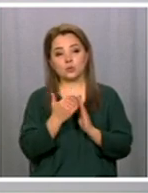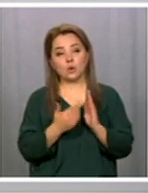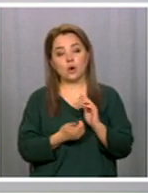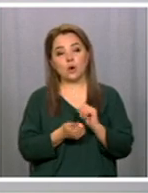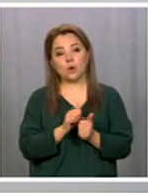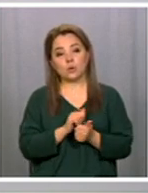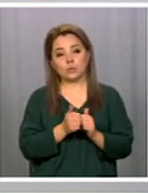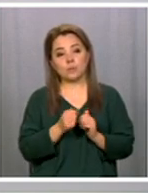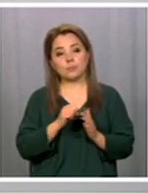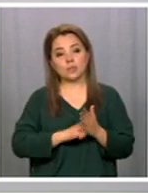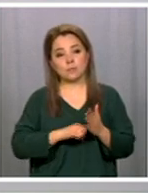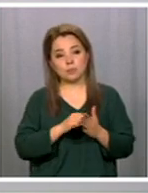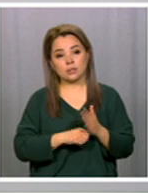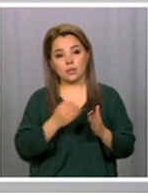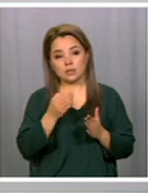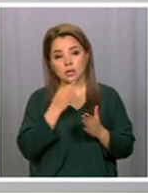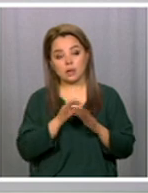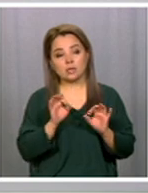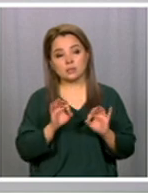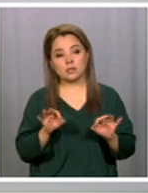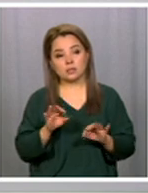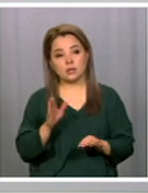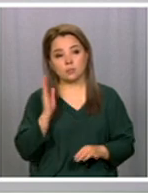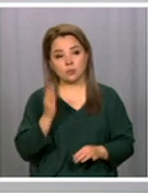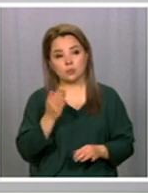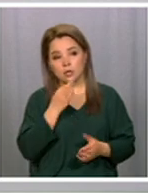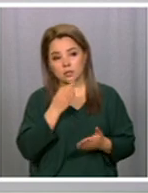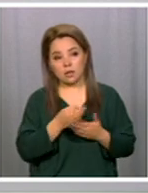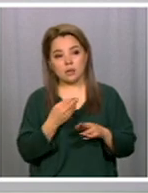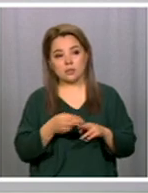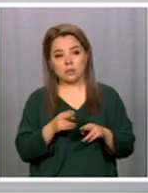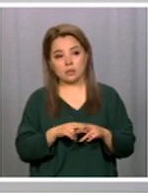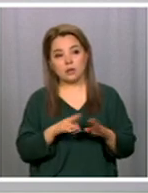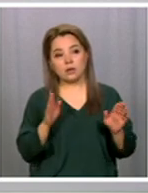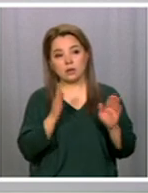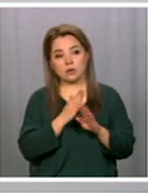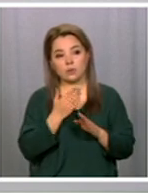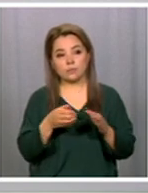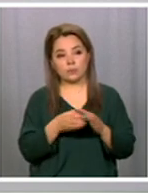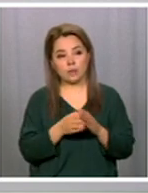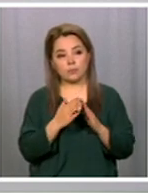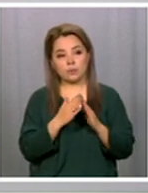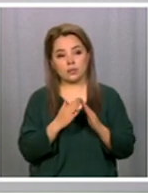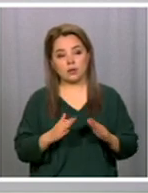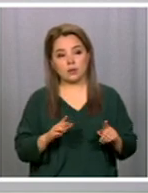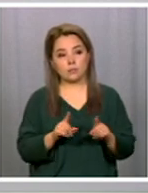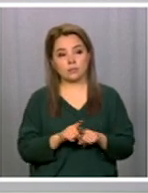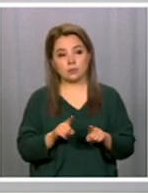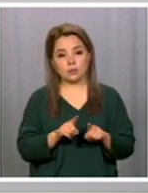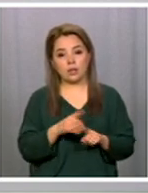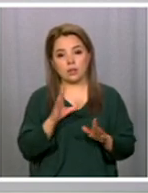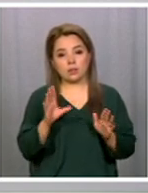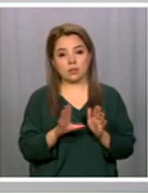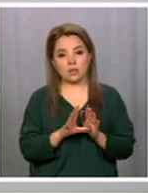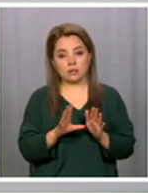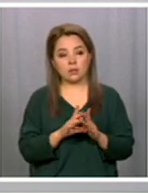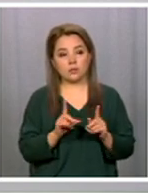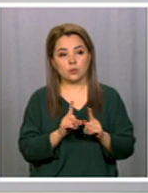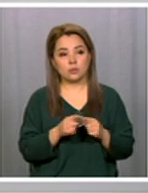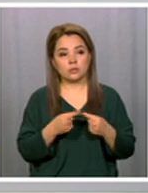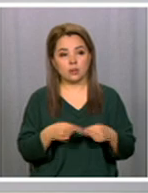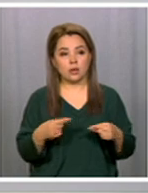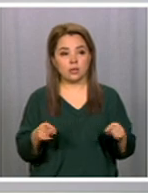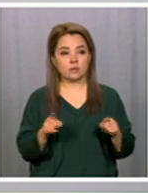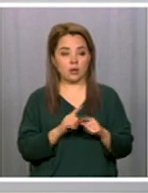ауысымдарының себептерін сипаттадыңыздар және экологиялық пирамидадағы энергия мен